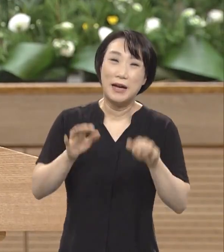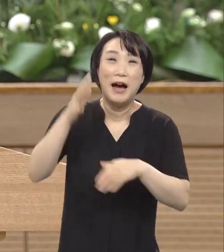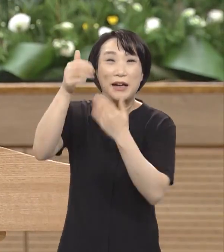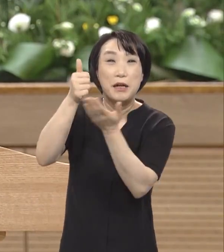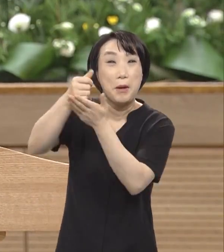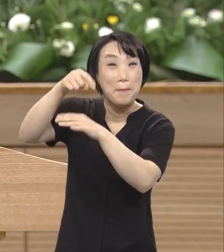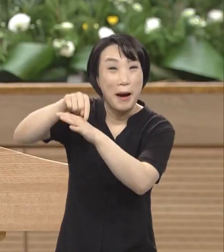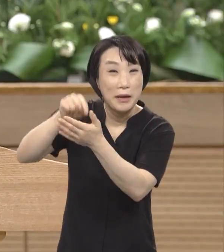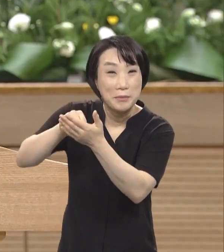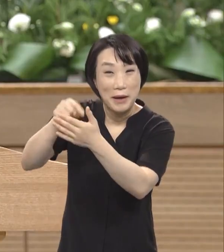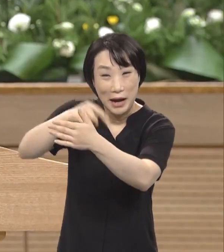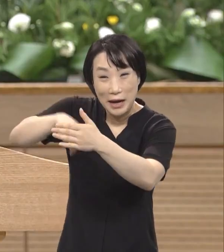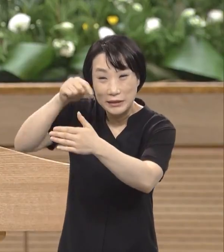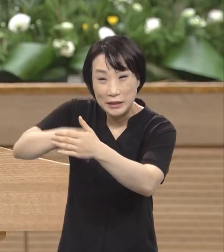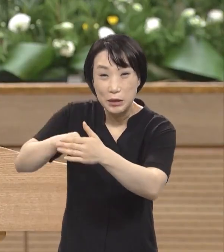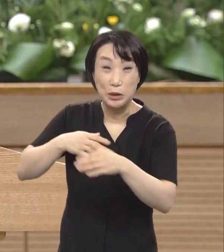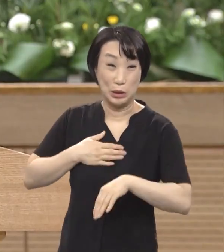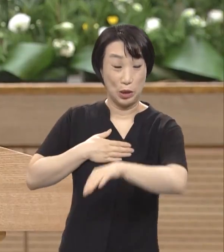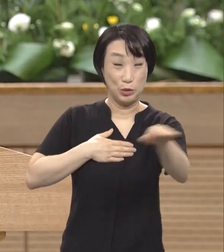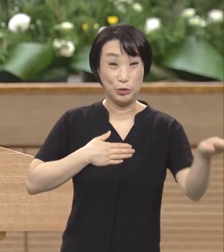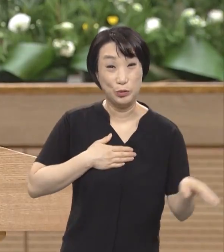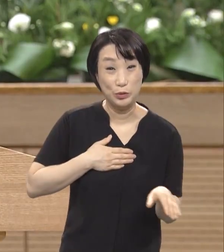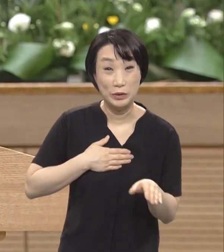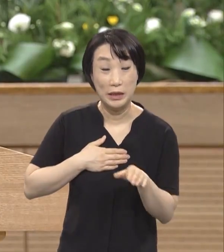하나님 마음 안에서 우리가